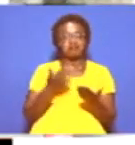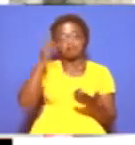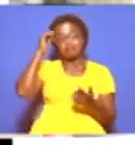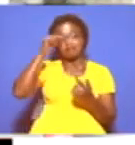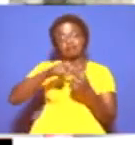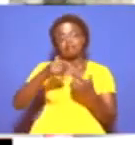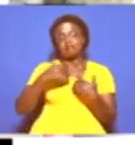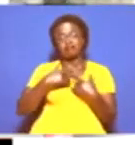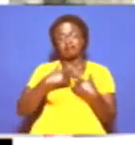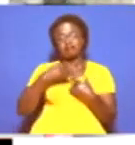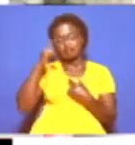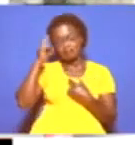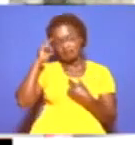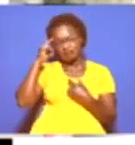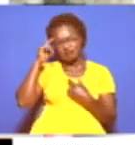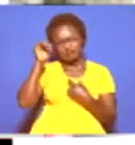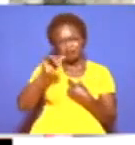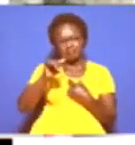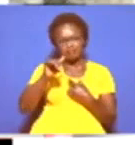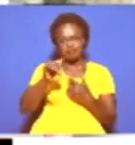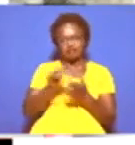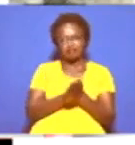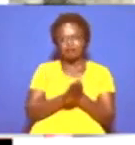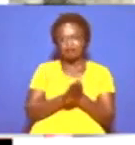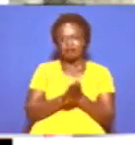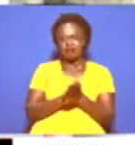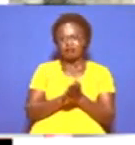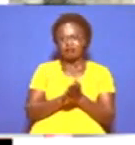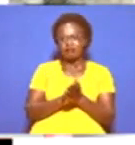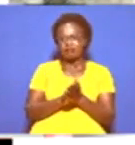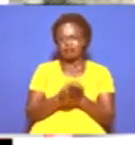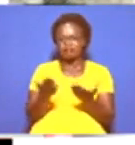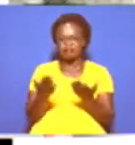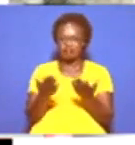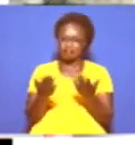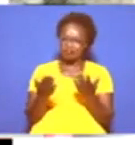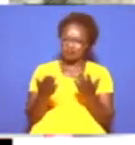kwamba wakituzu wengine wakichochea wanaweza kupata kura